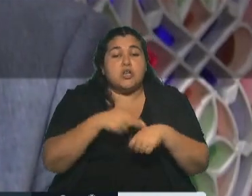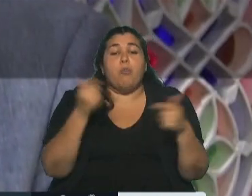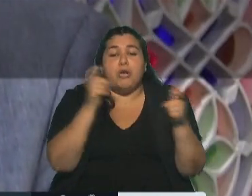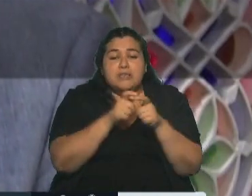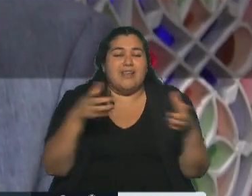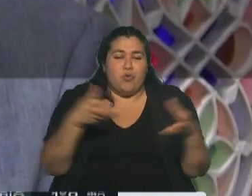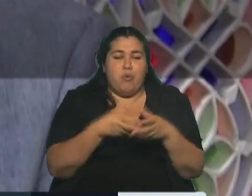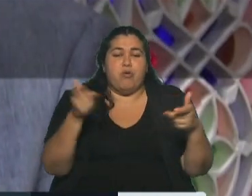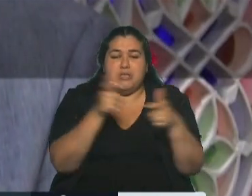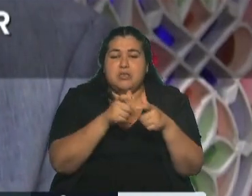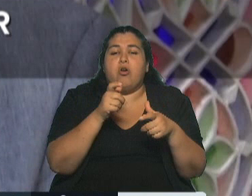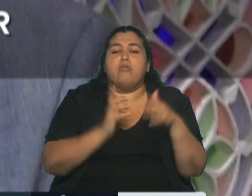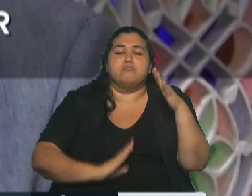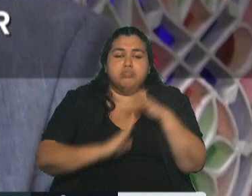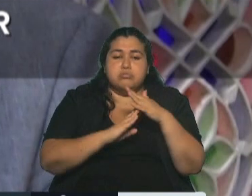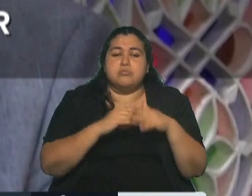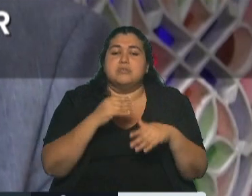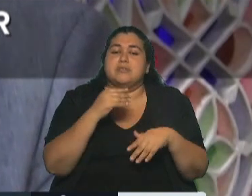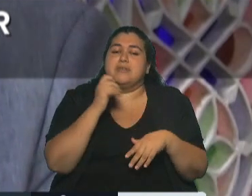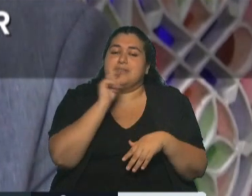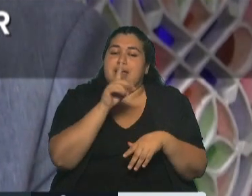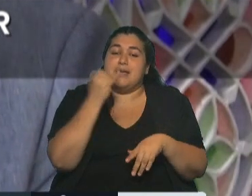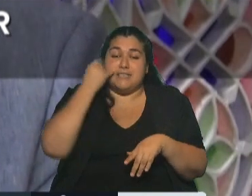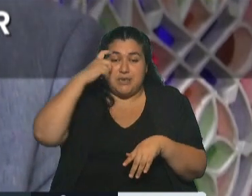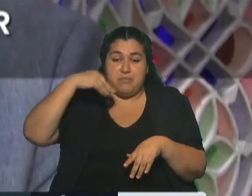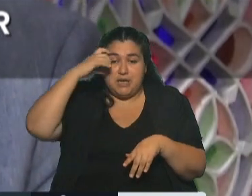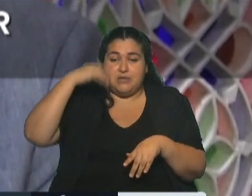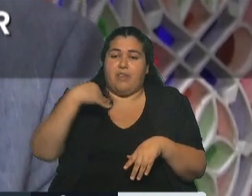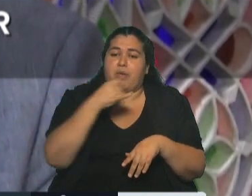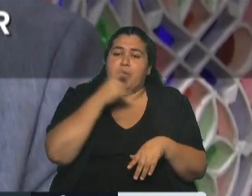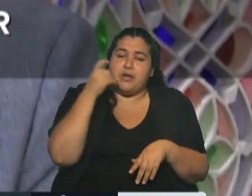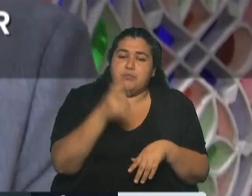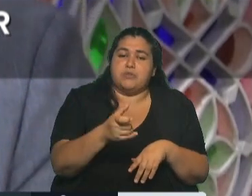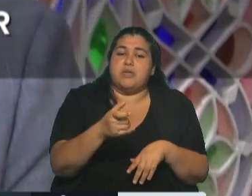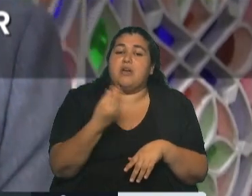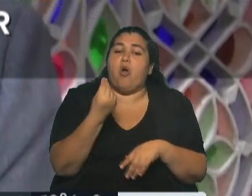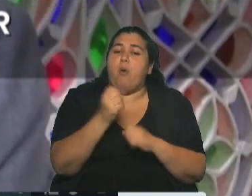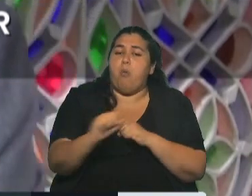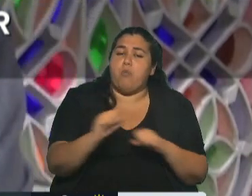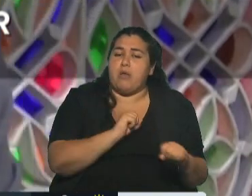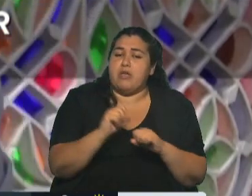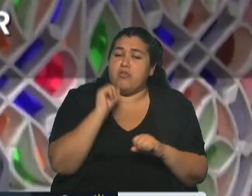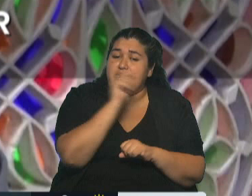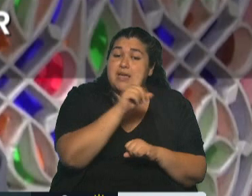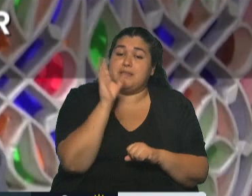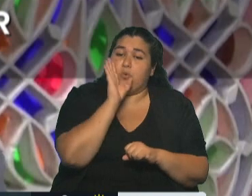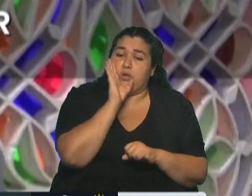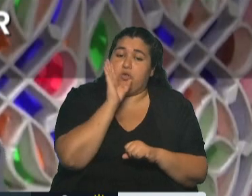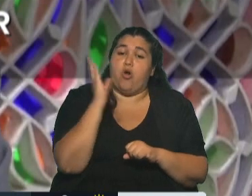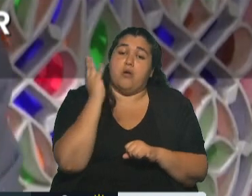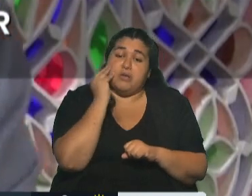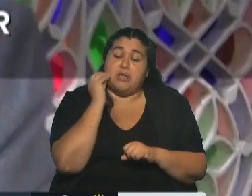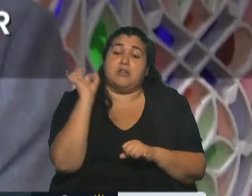موقفه معروف ومحدد بأن اليمن سترد على أي قصف